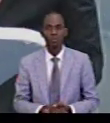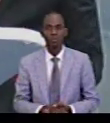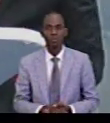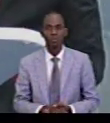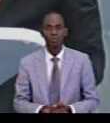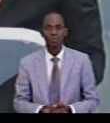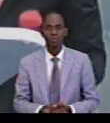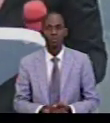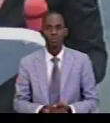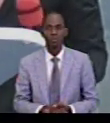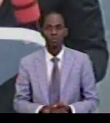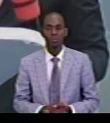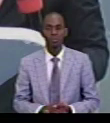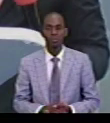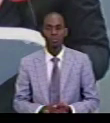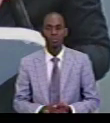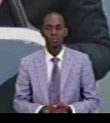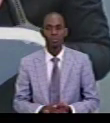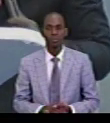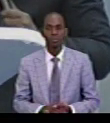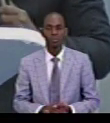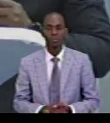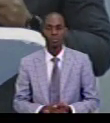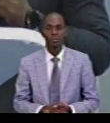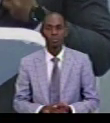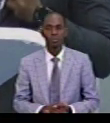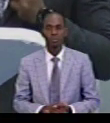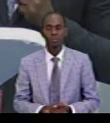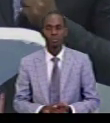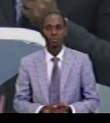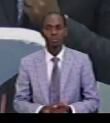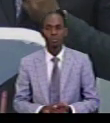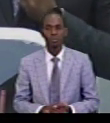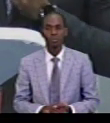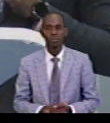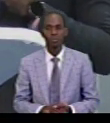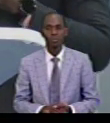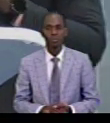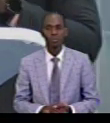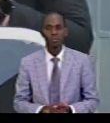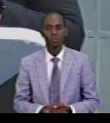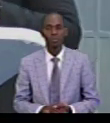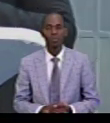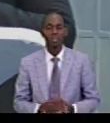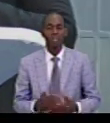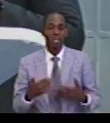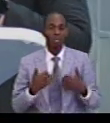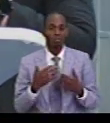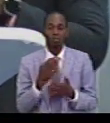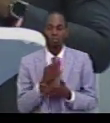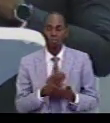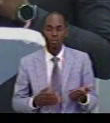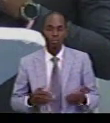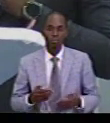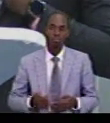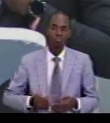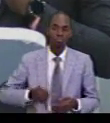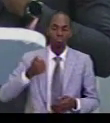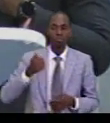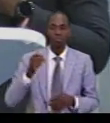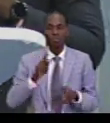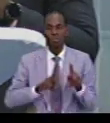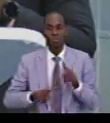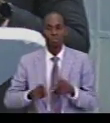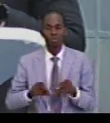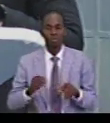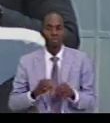des dignitaires que nous allons vous présenter ce soir. We have some dignitaries in our midst that we will